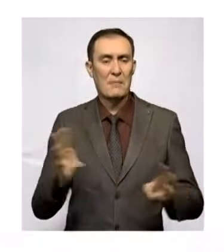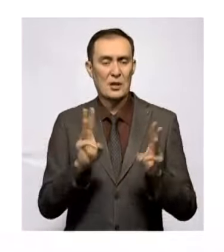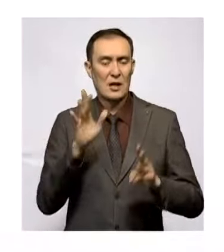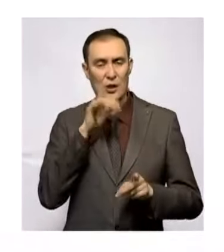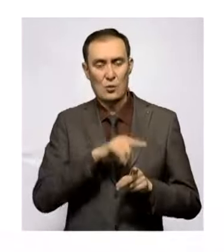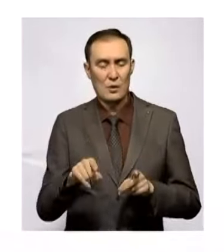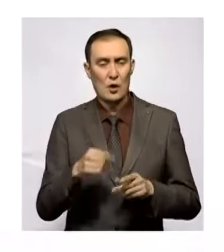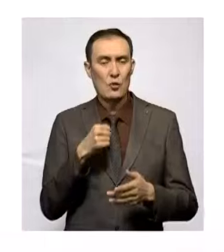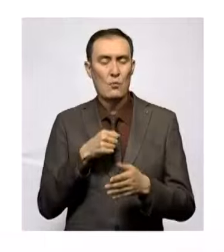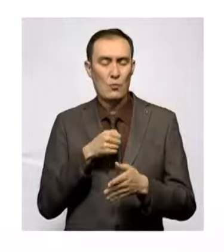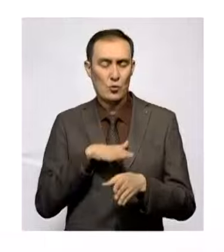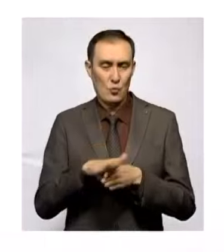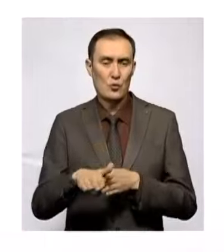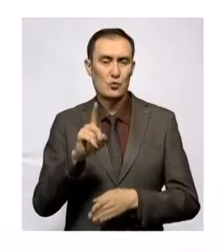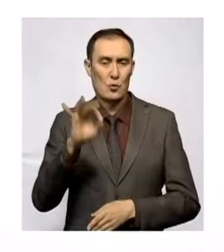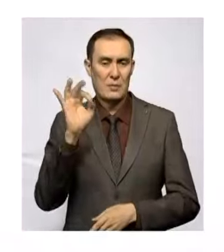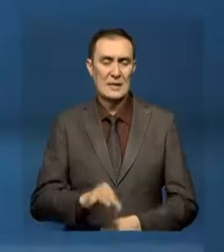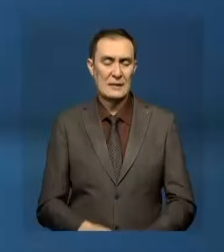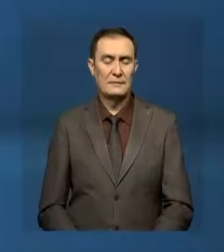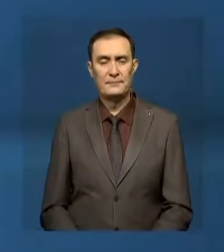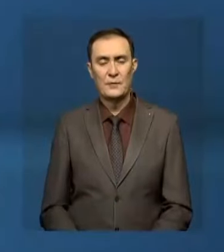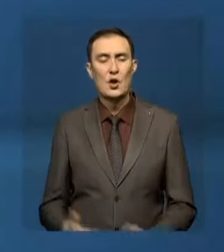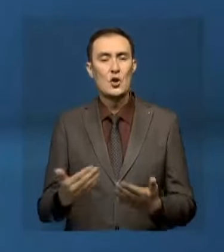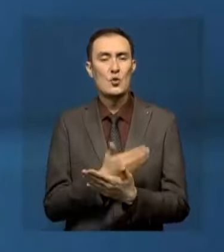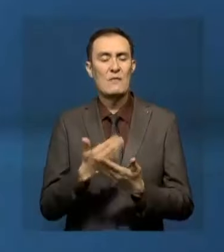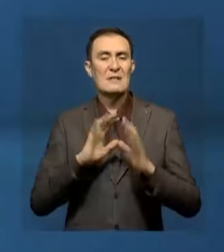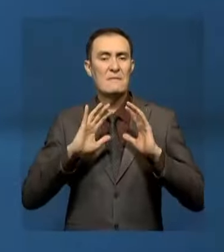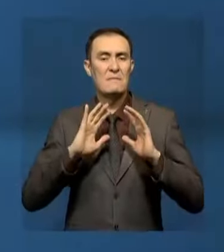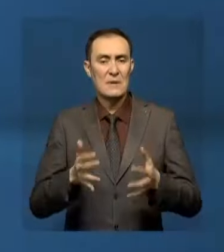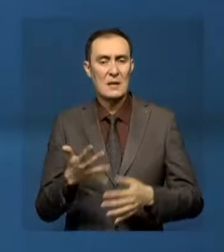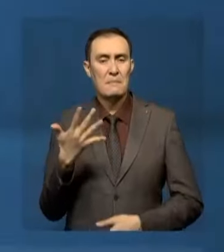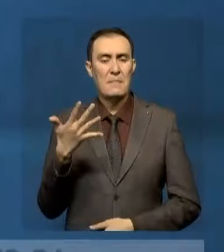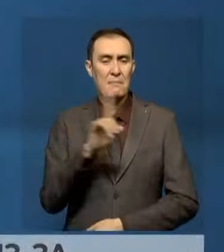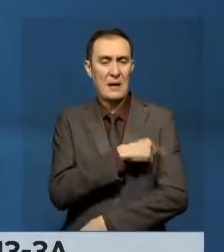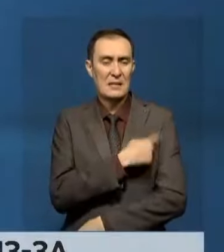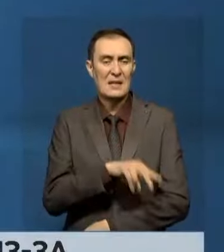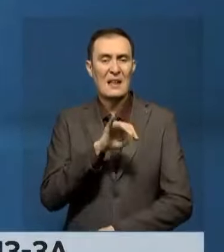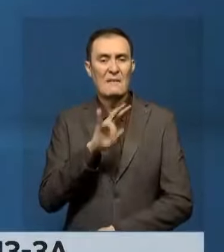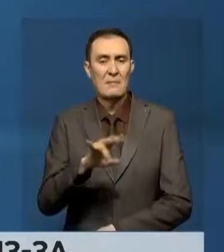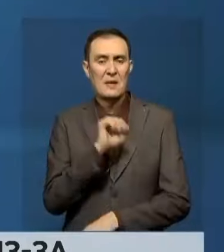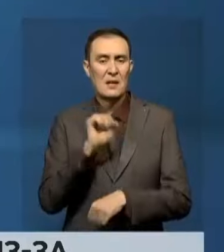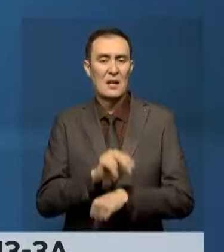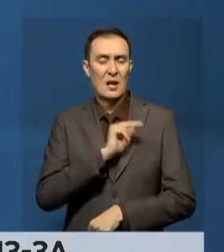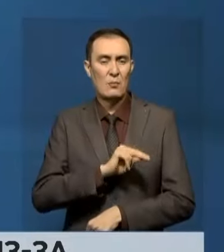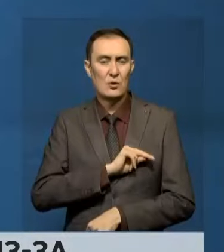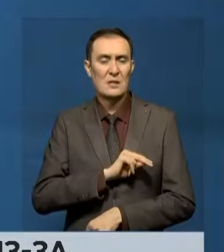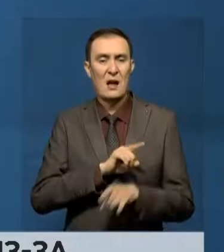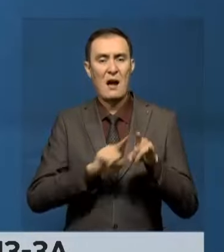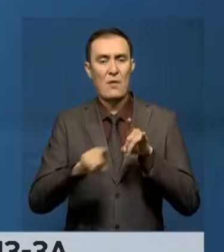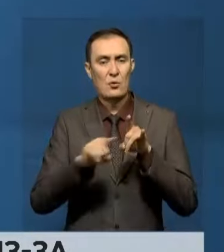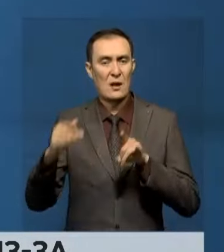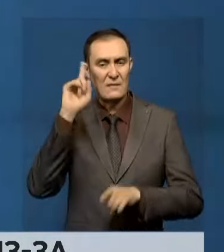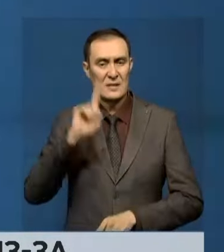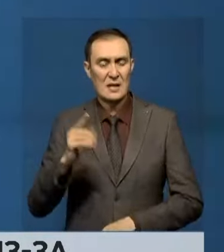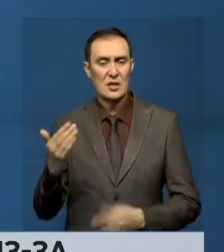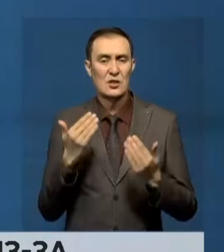страны до 100%. К новостям в мире. 5 больниц на юге Ливана прекратили работу из-за авиаударов